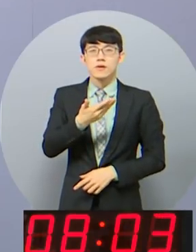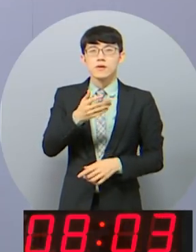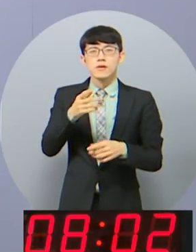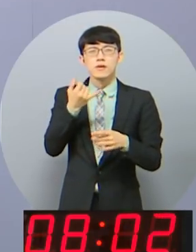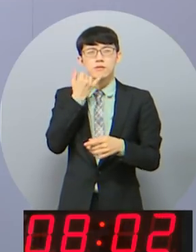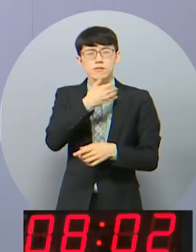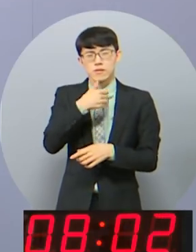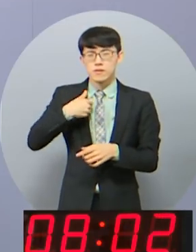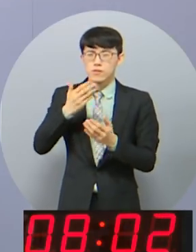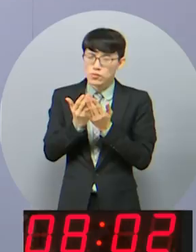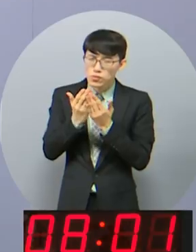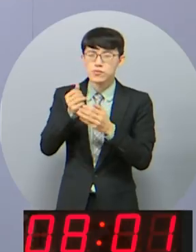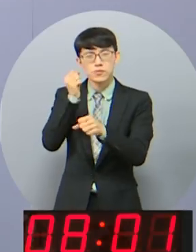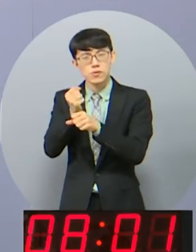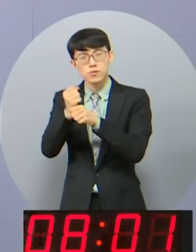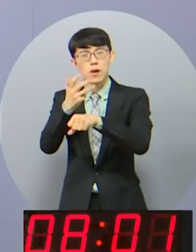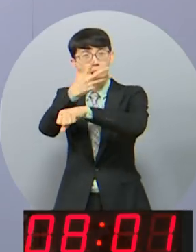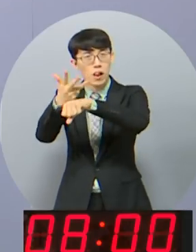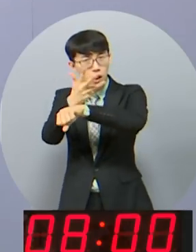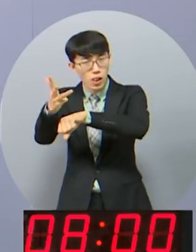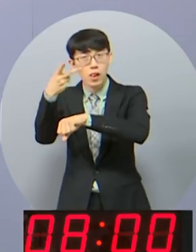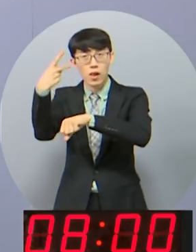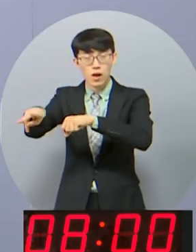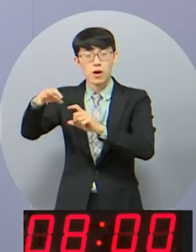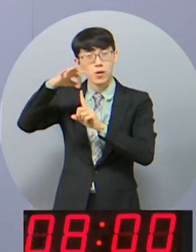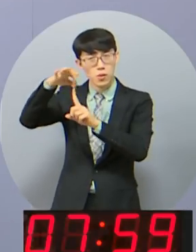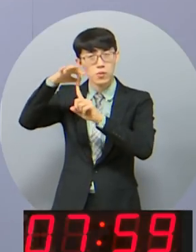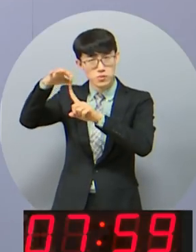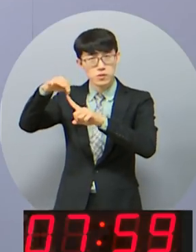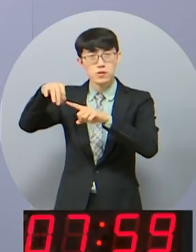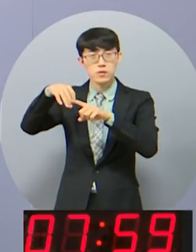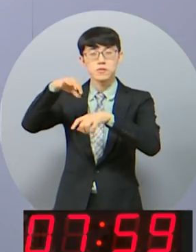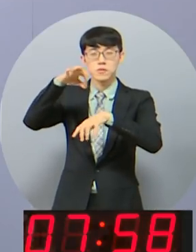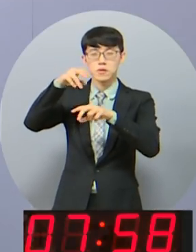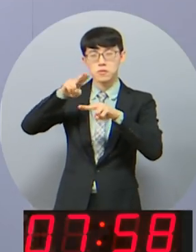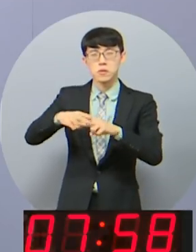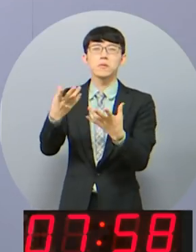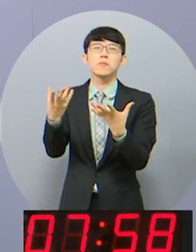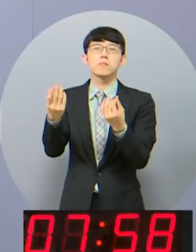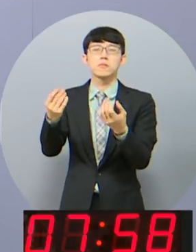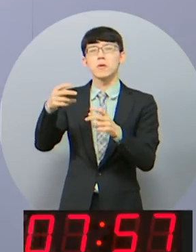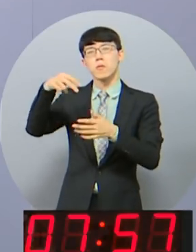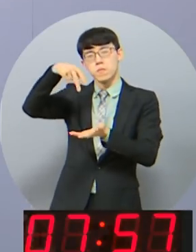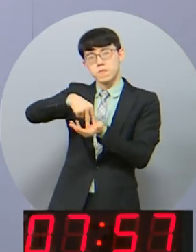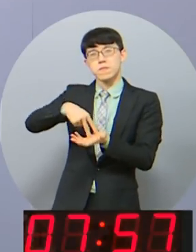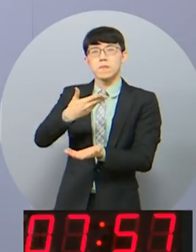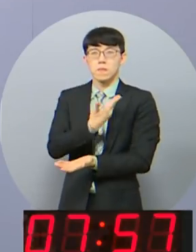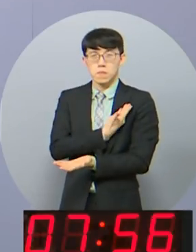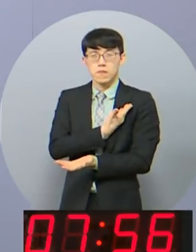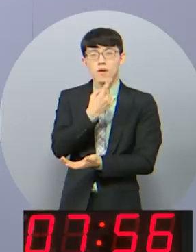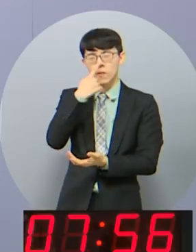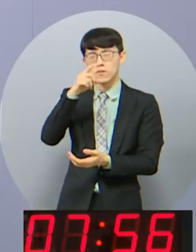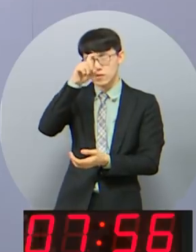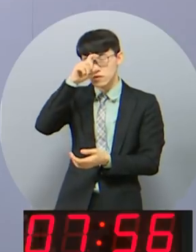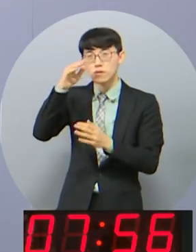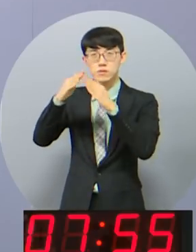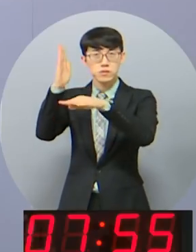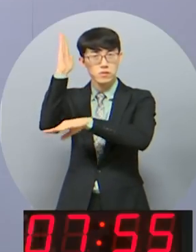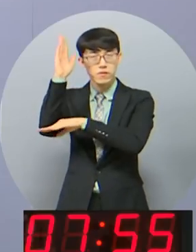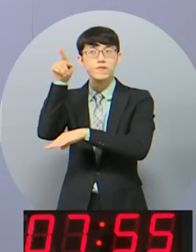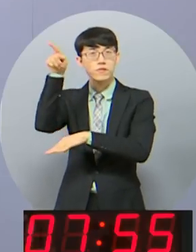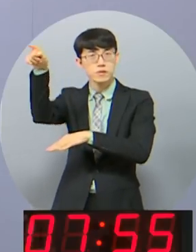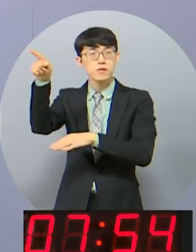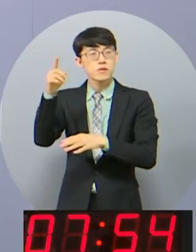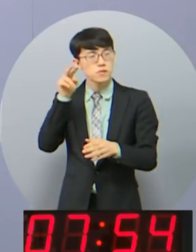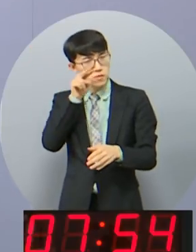上班8小时，连在通勤时间都要站在公车上。我们希望市政府可以听到民众的声音，市